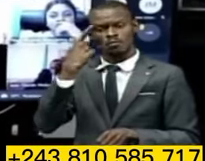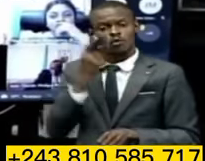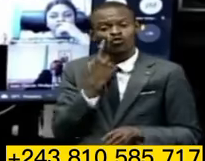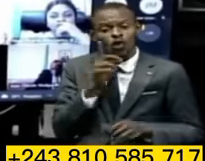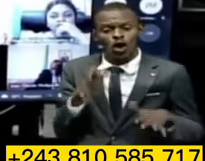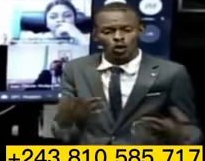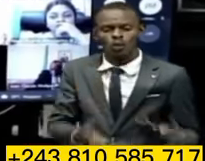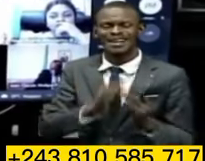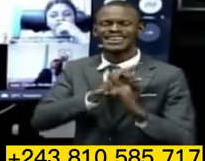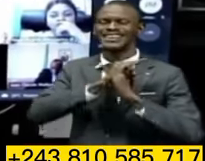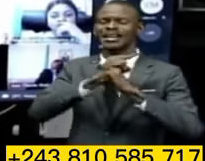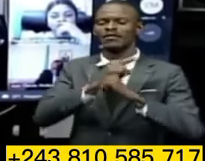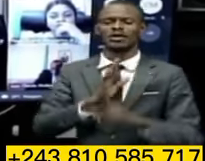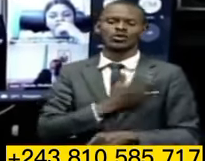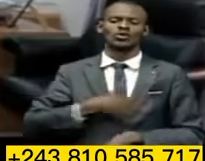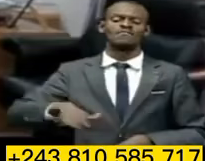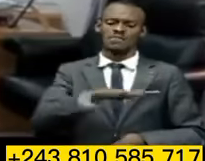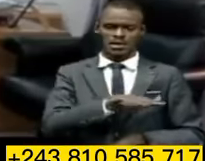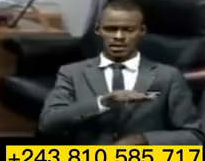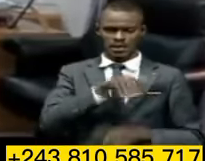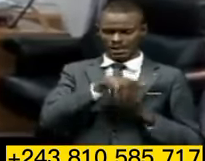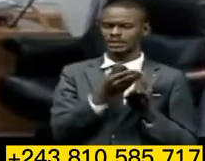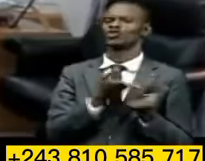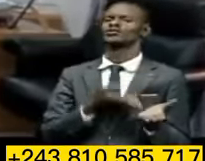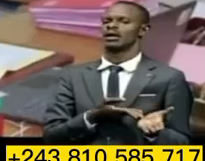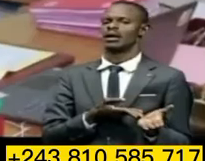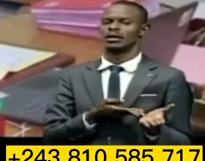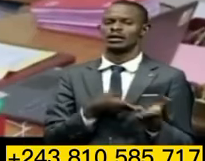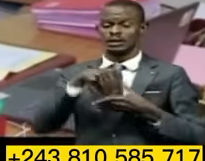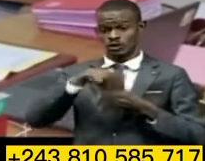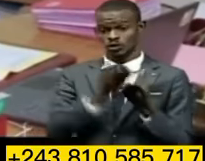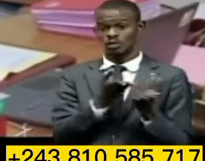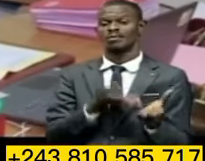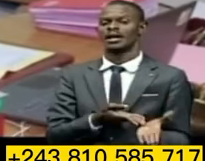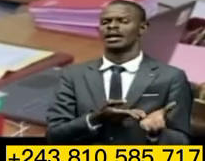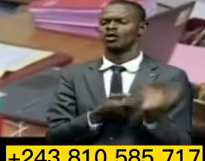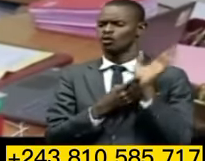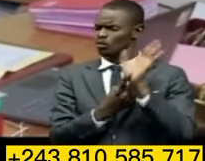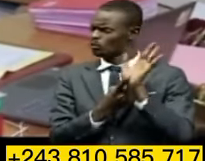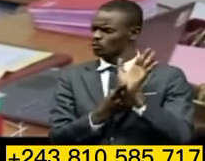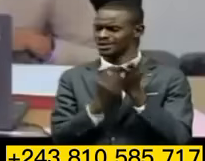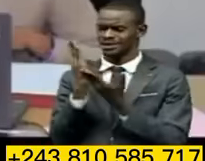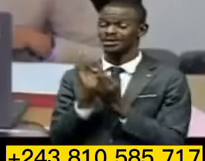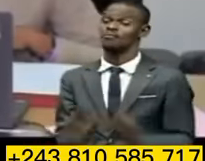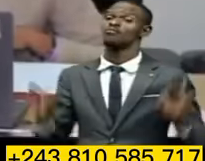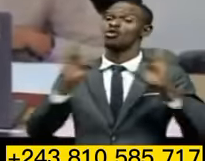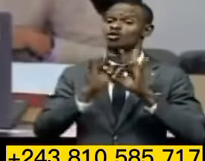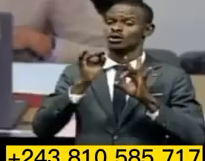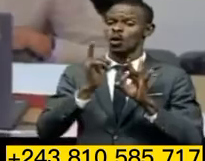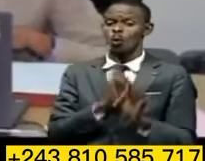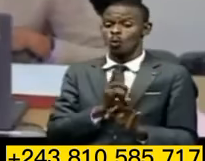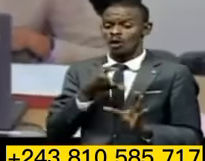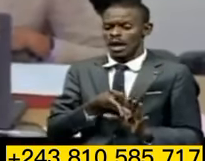défense de notre pays. Il établit aussi les piliers majeurs sur lesquels sera ensuite défini et